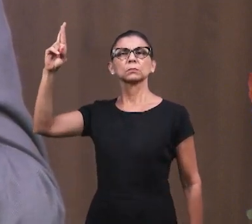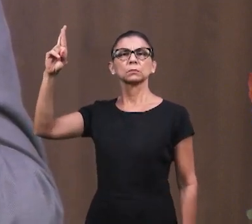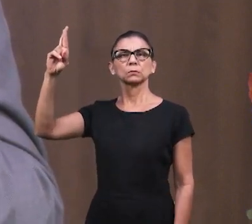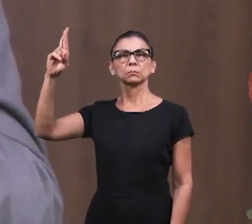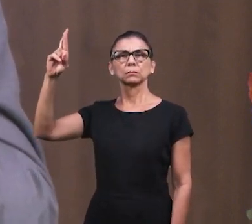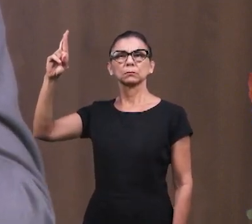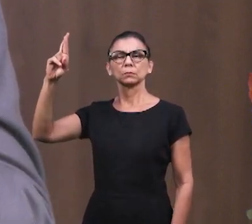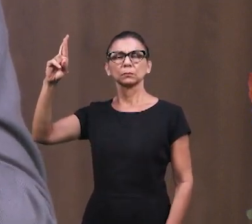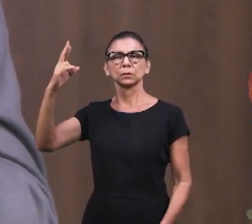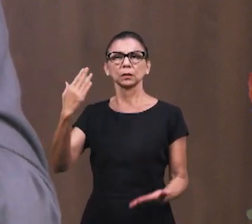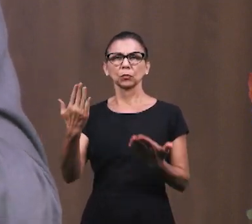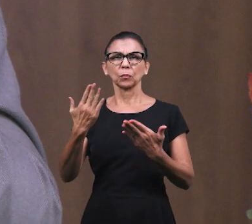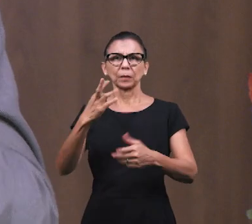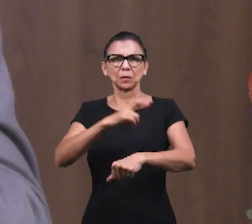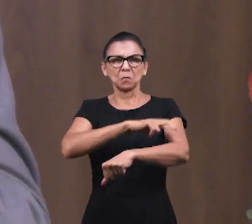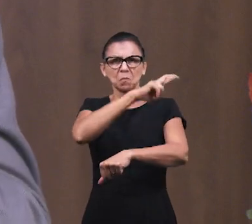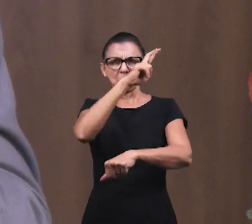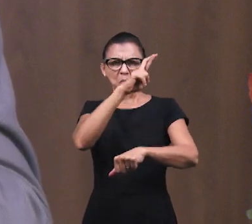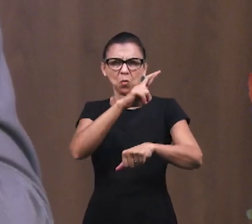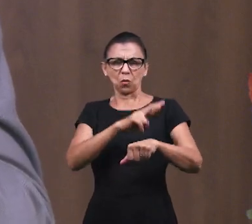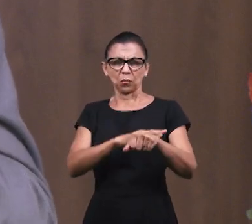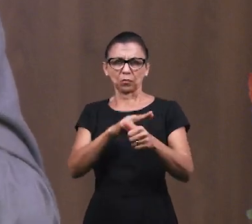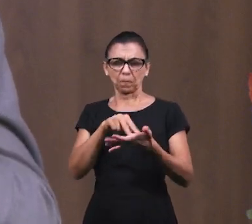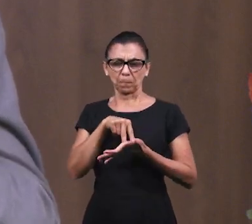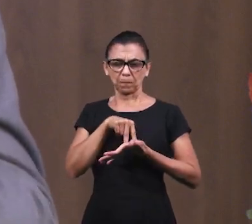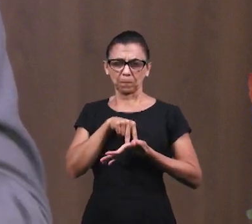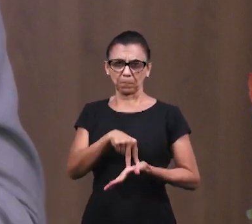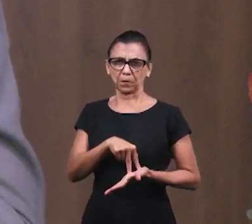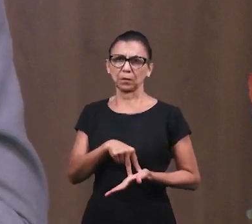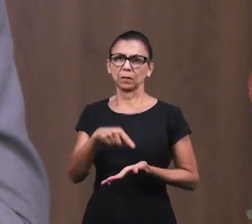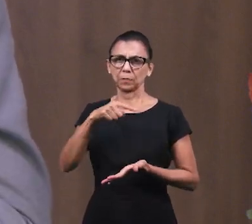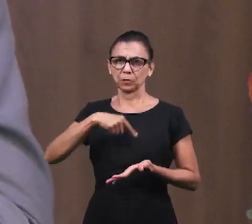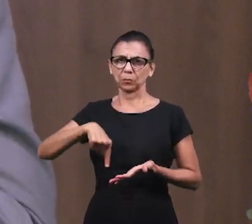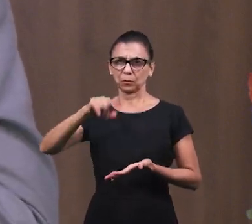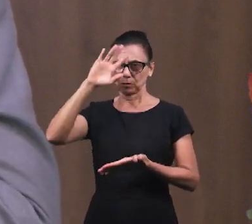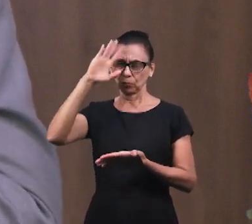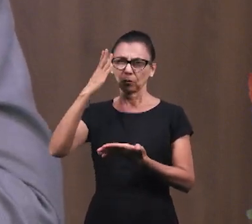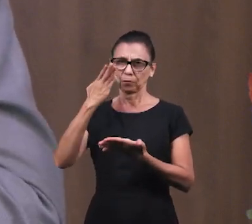nous la roche, c'est